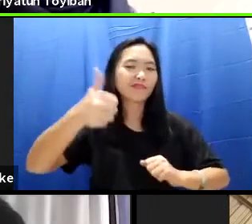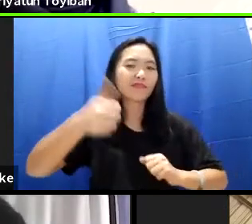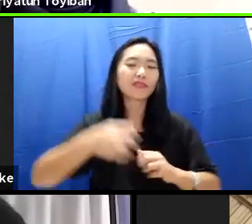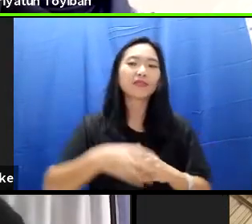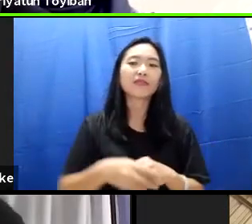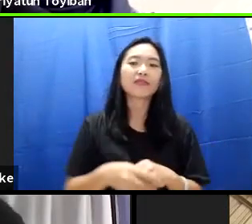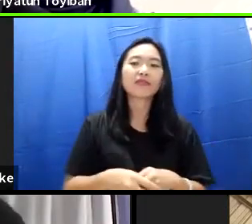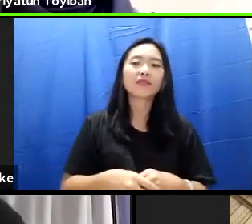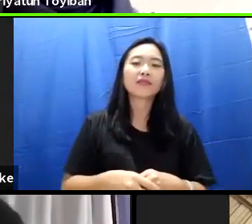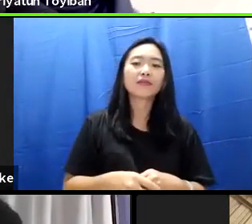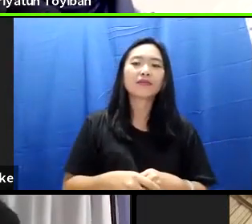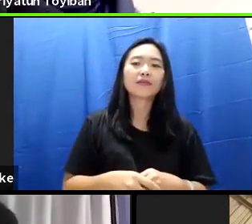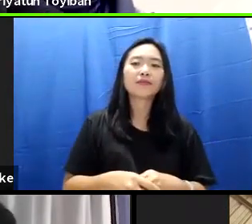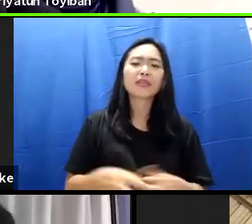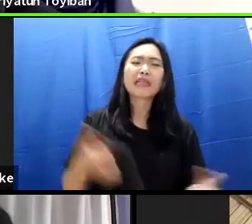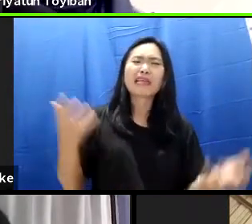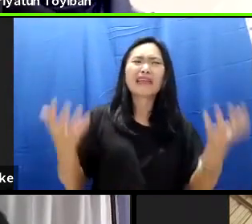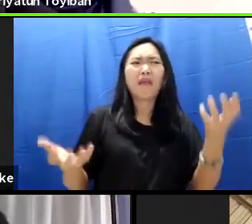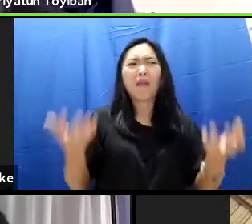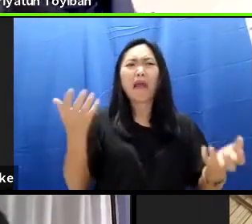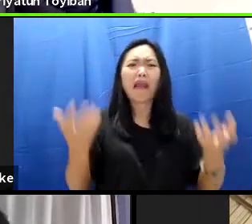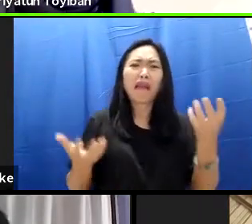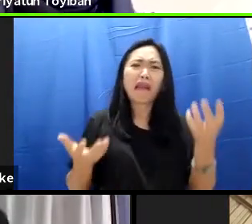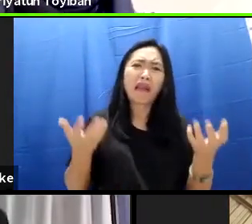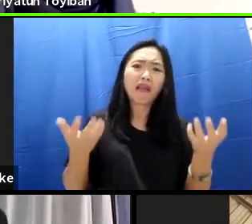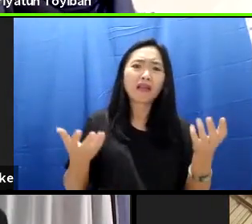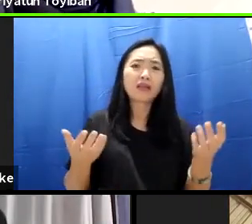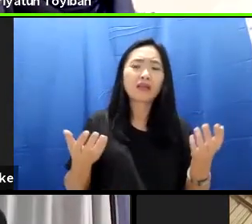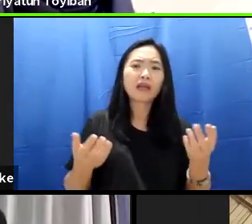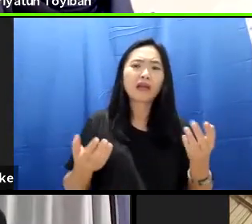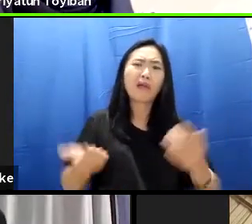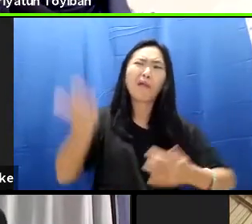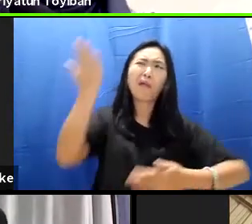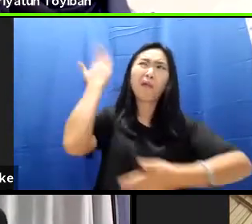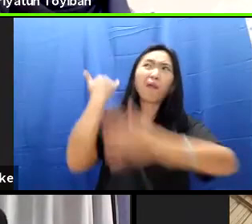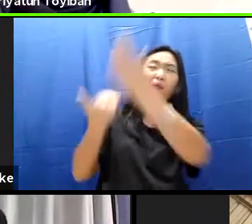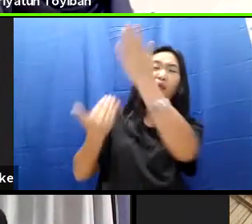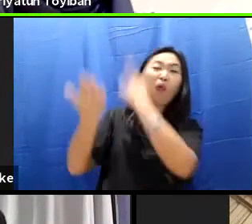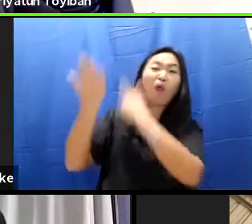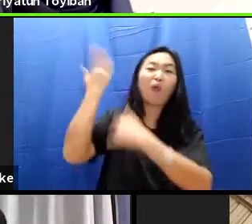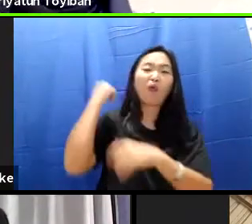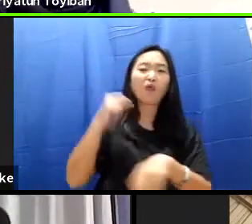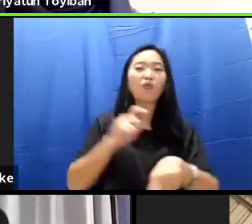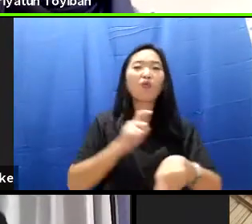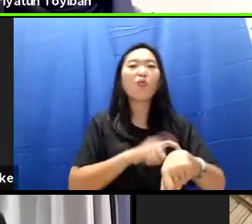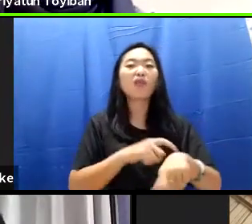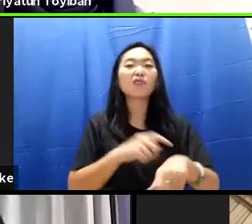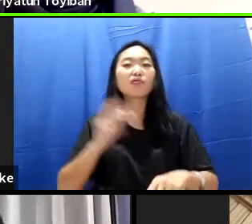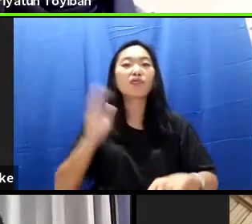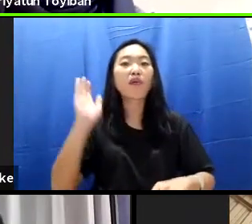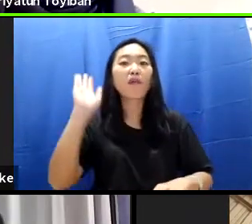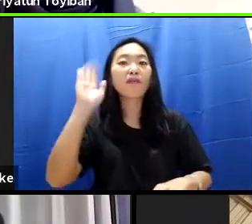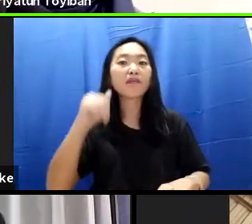kalau dibanding pada saat sekian tahun yang lalu ketika saya jadi mahasiswa gitu misalnya, mungkin